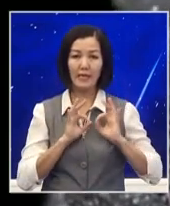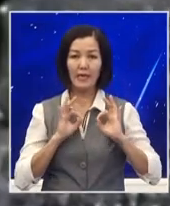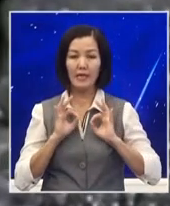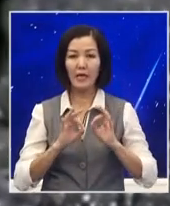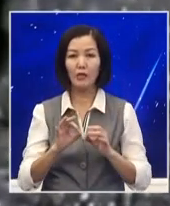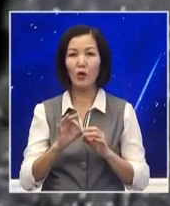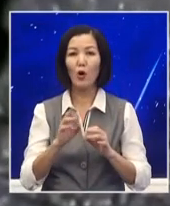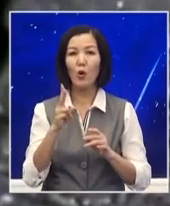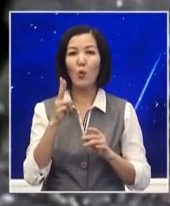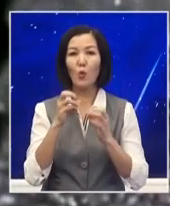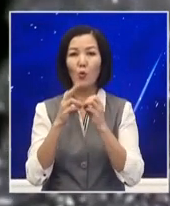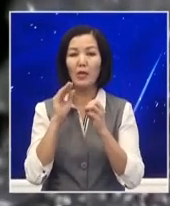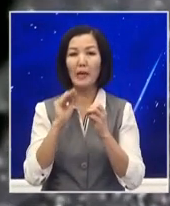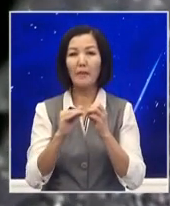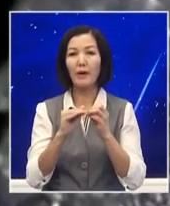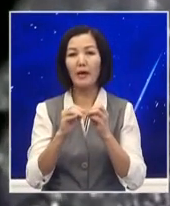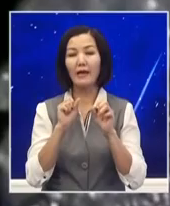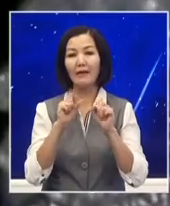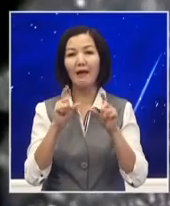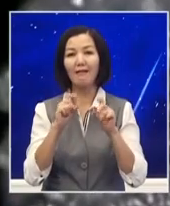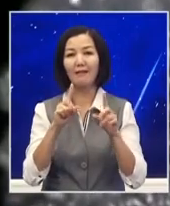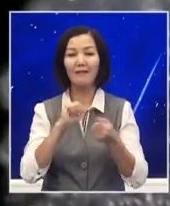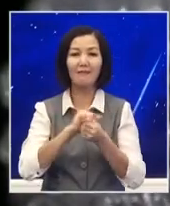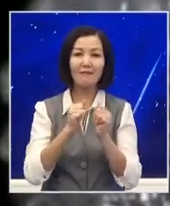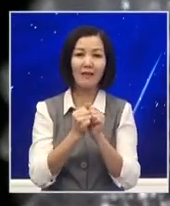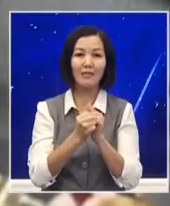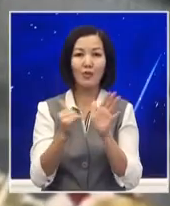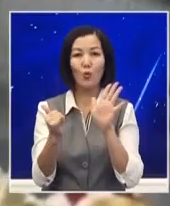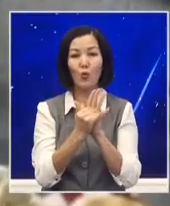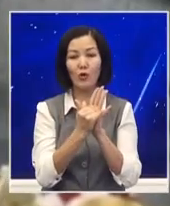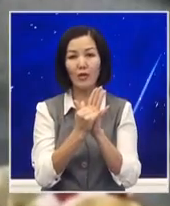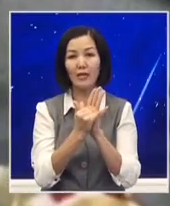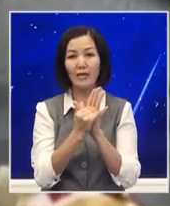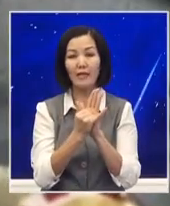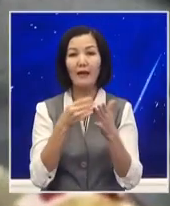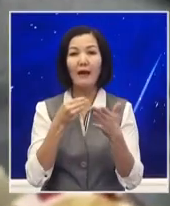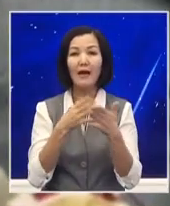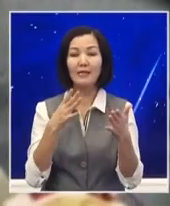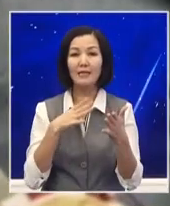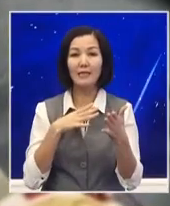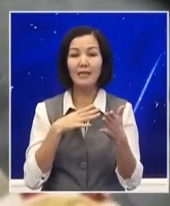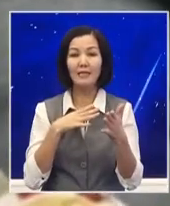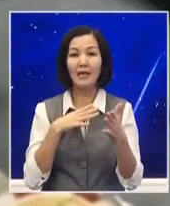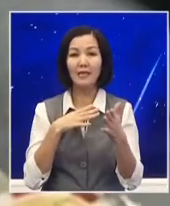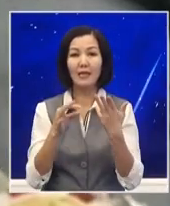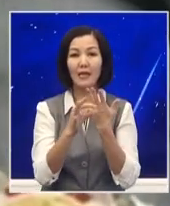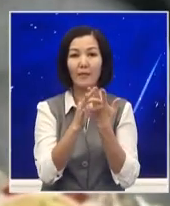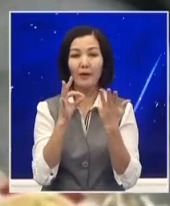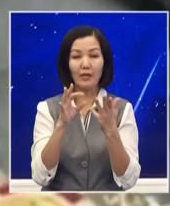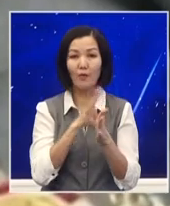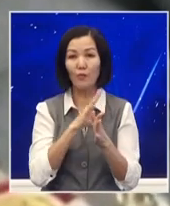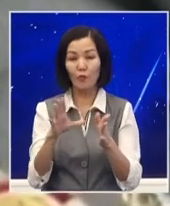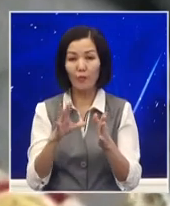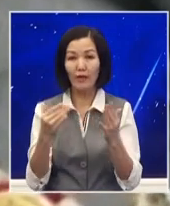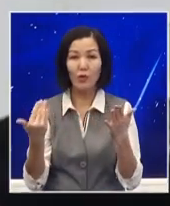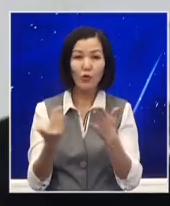112638 гауһар тас орнатып, Гиннес рекордтар кітабына енді. Бір сақинада мұндай көп асыл тас бұрын соңды безендірілмеген. Харшит Бансалға тың